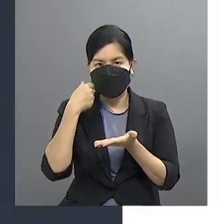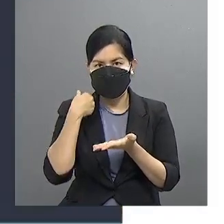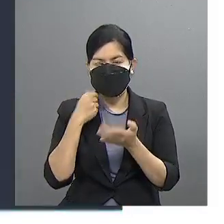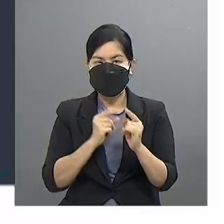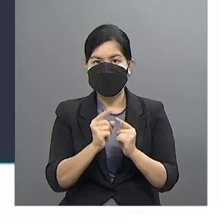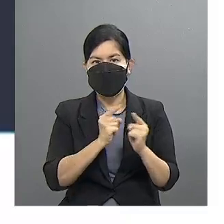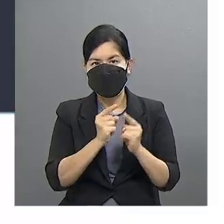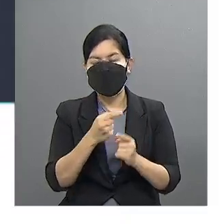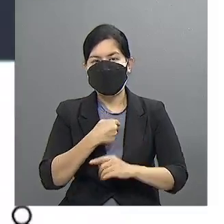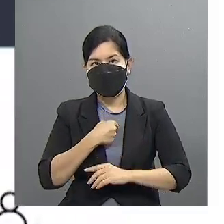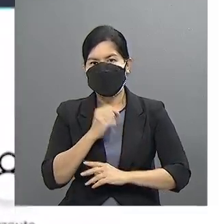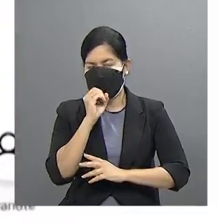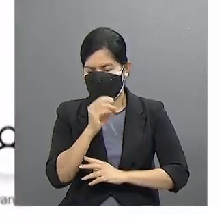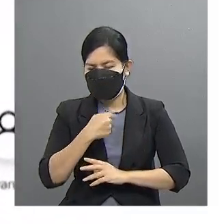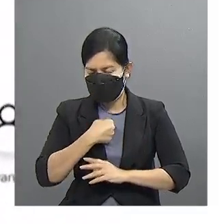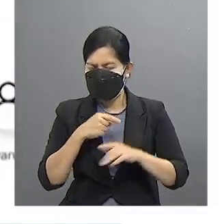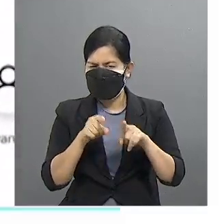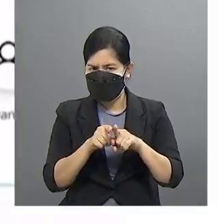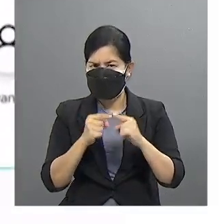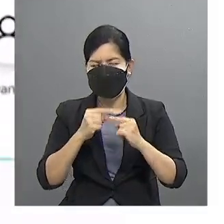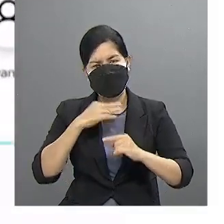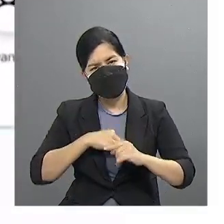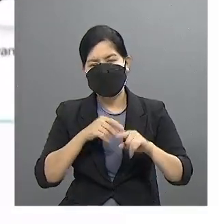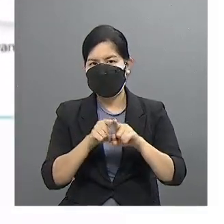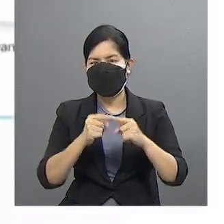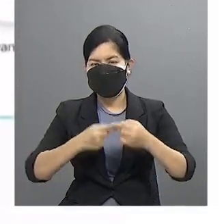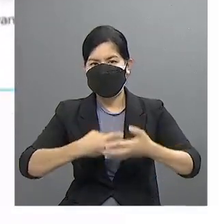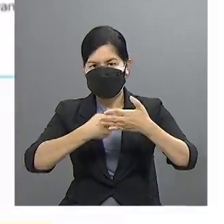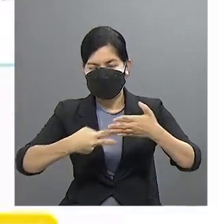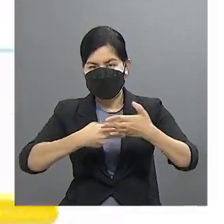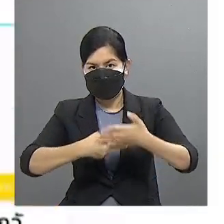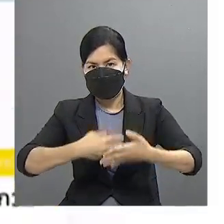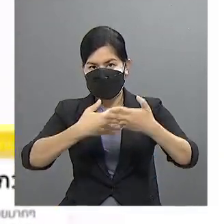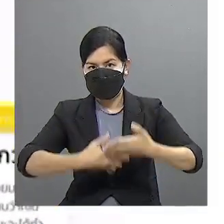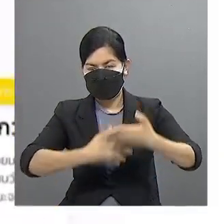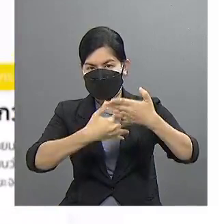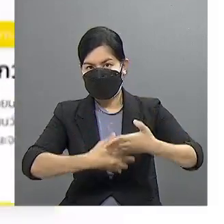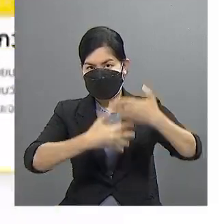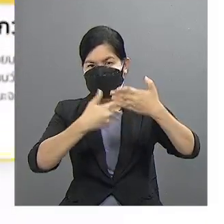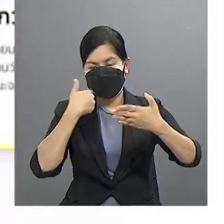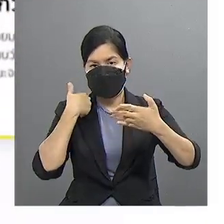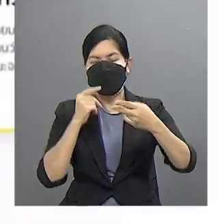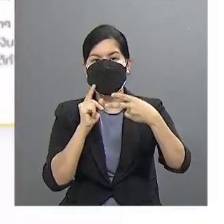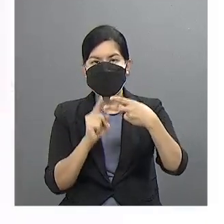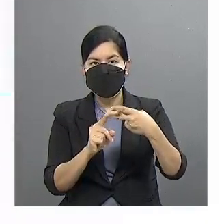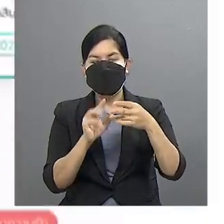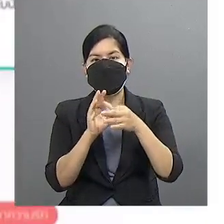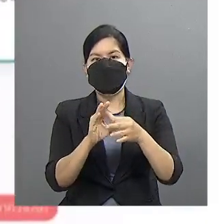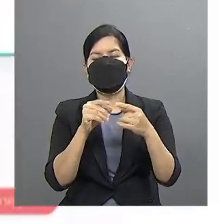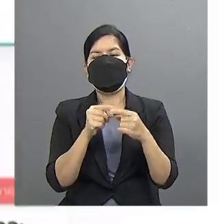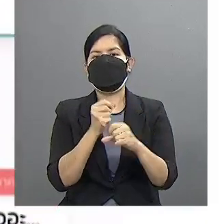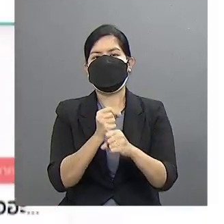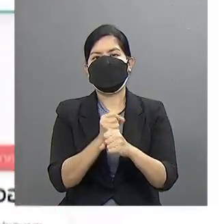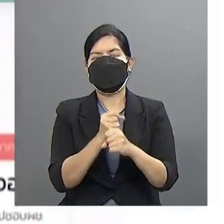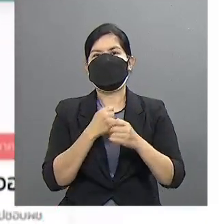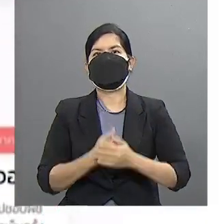นะอะไรประมาณเนี้ยครับช่วงนั้น นะครับก็ถ้าเป็นกลุ่มที่รองลงมาก็จะเป็นเรื่องของการงานนะครับก็คือทุ